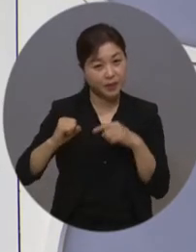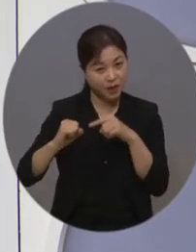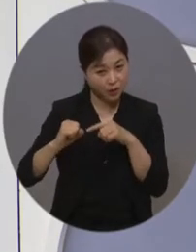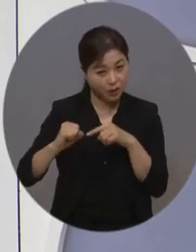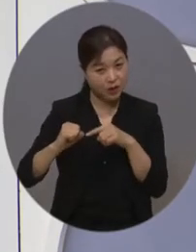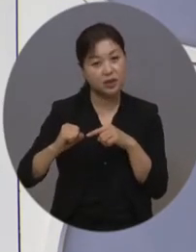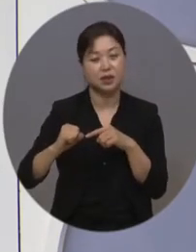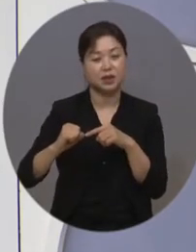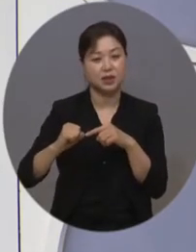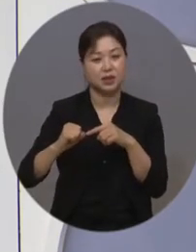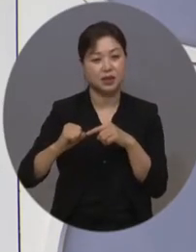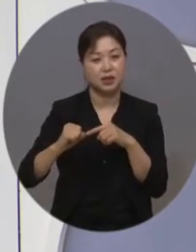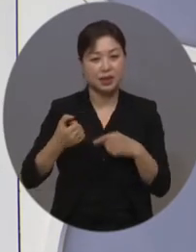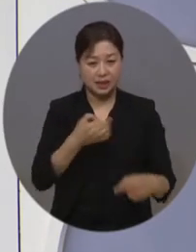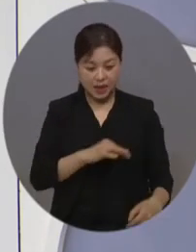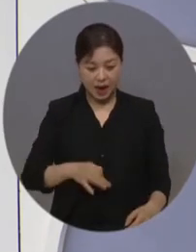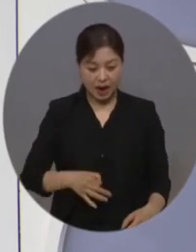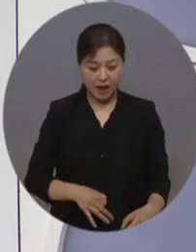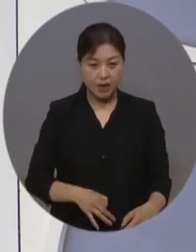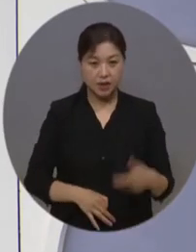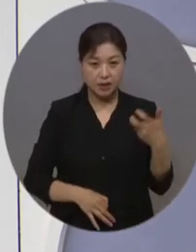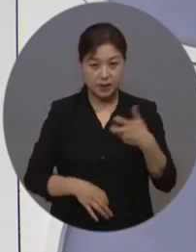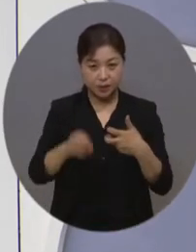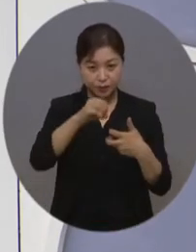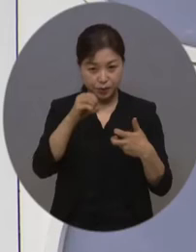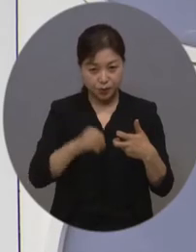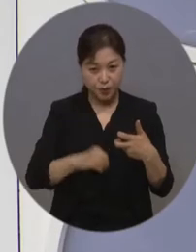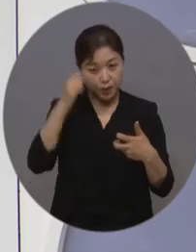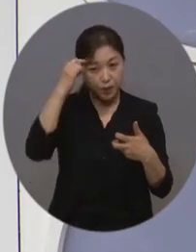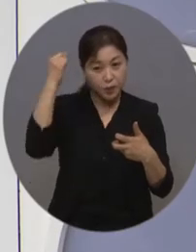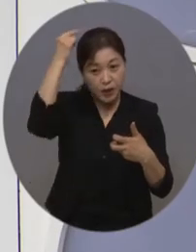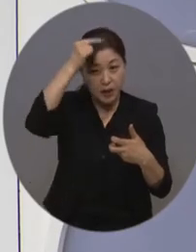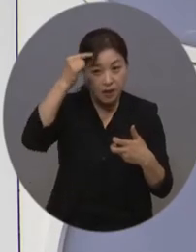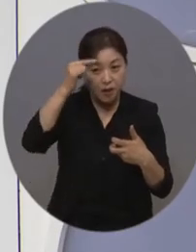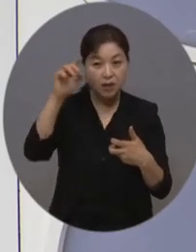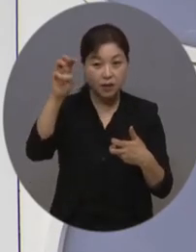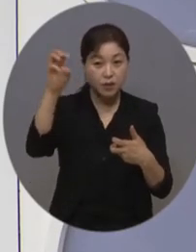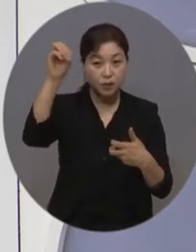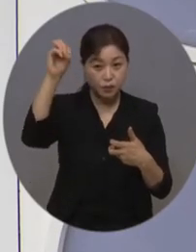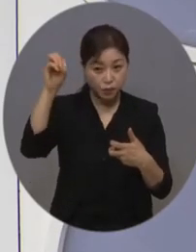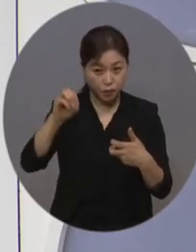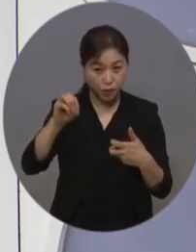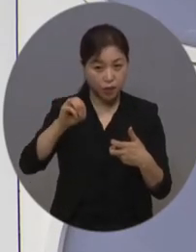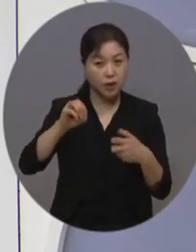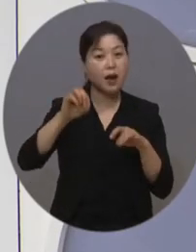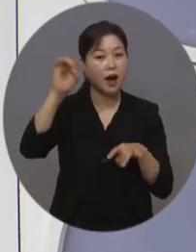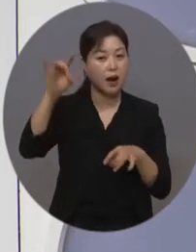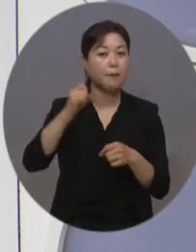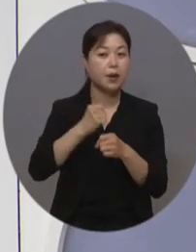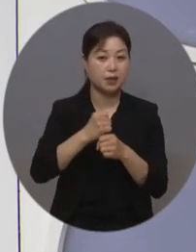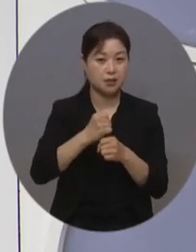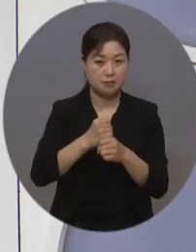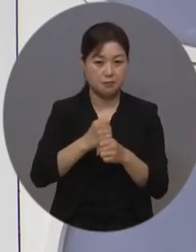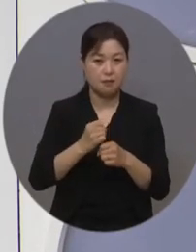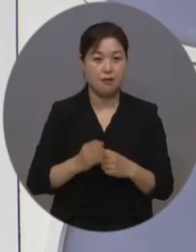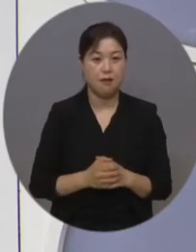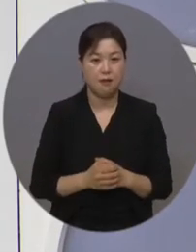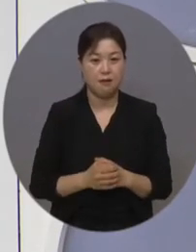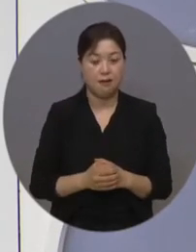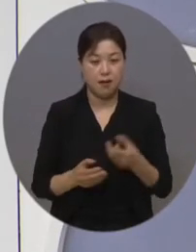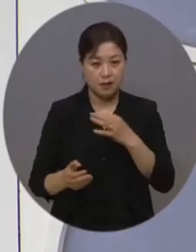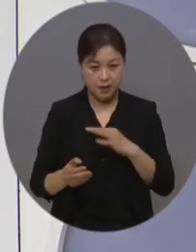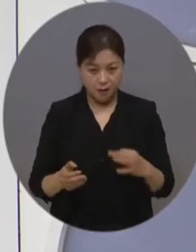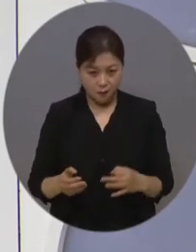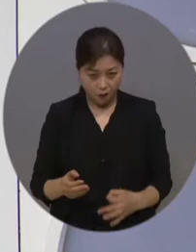장에서 70%. 이 뇌에서 30%를 만들어냅니다. 네. 그 말은 장과